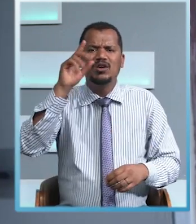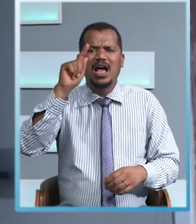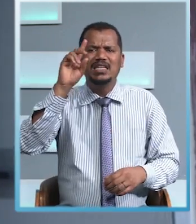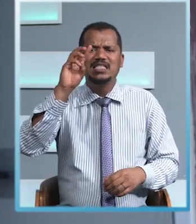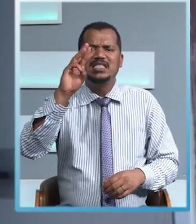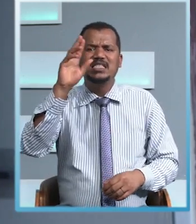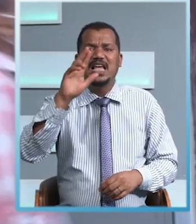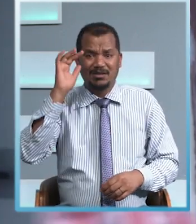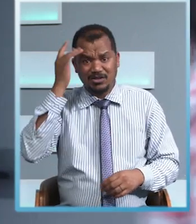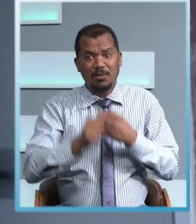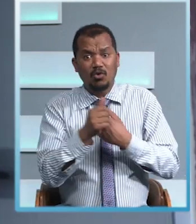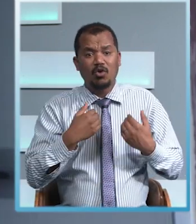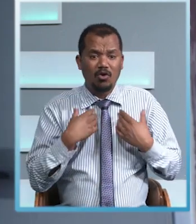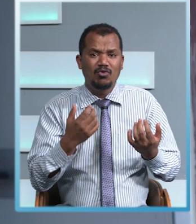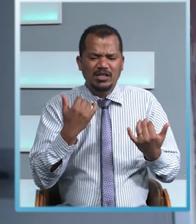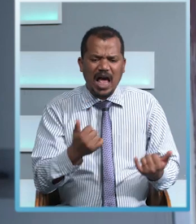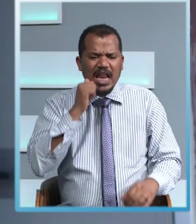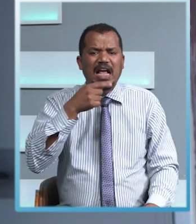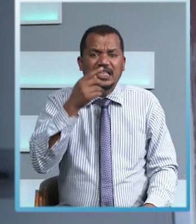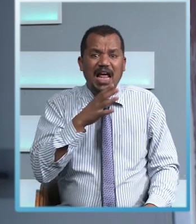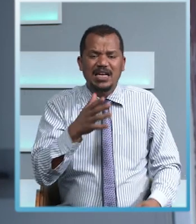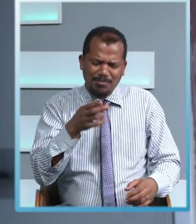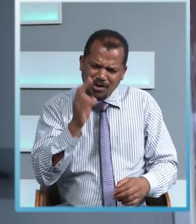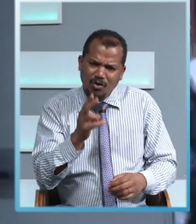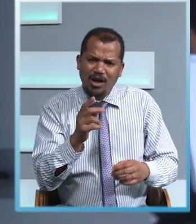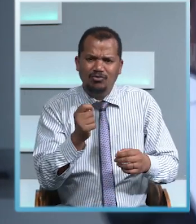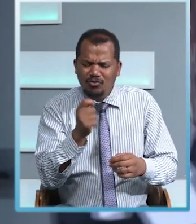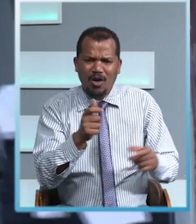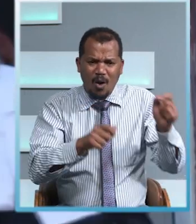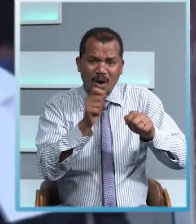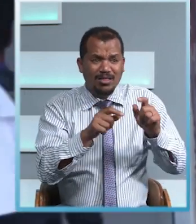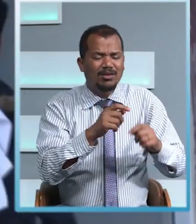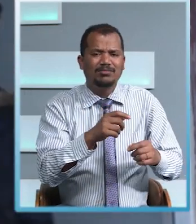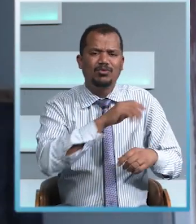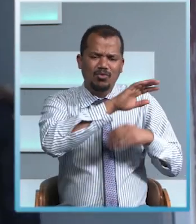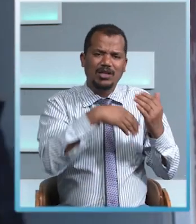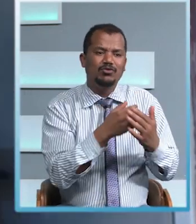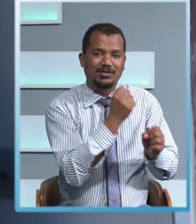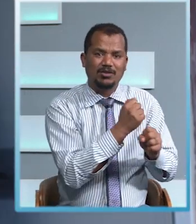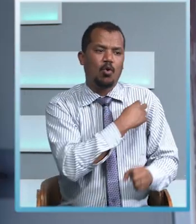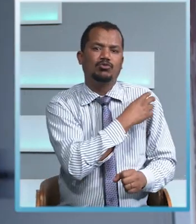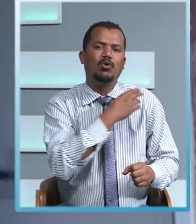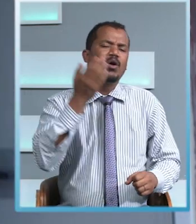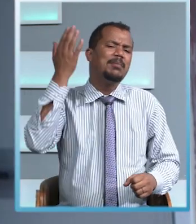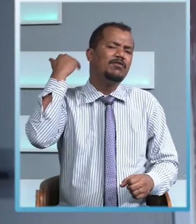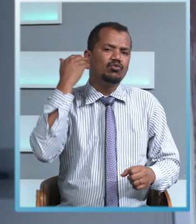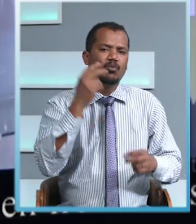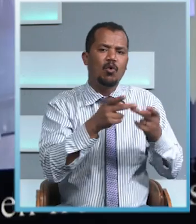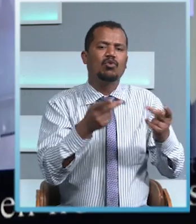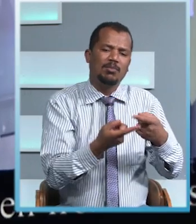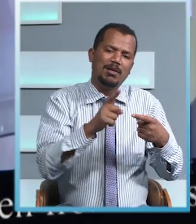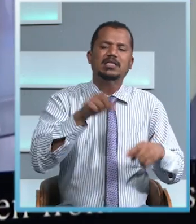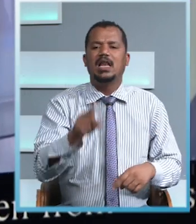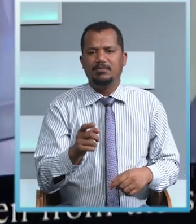የሚጎዱ ብዙ ወገኖቻችን ስላሉ ዛሬ ነገ የተነጎዳ ሳንል ባስተካክል ካለን አቅም ሁሉ አማጣን ሁላችን ሰርተን ሆስፒታሉን ለቀድሞ ክብሩ